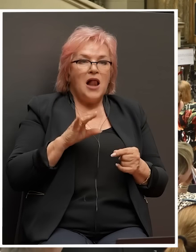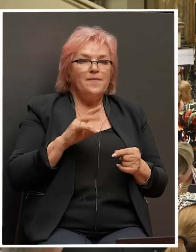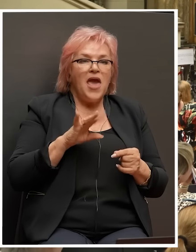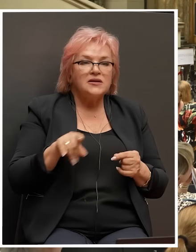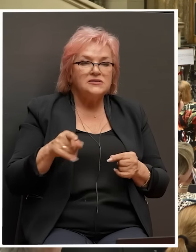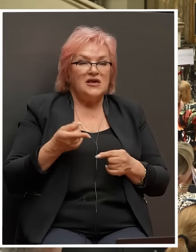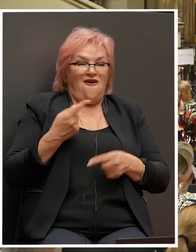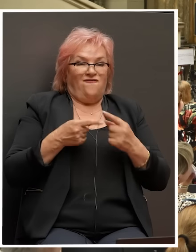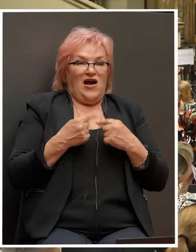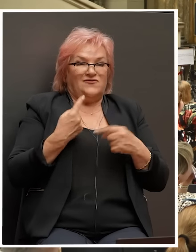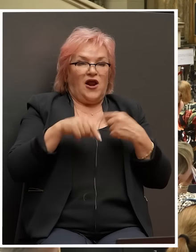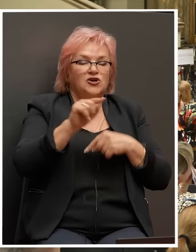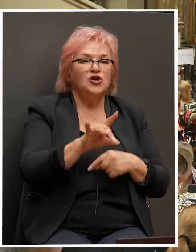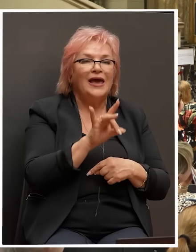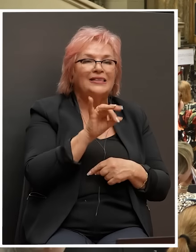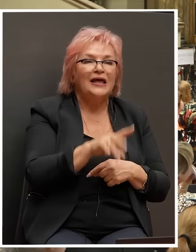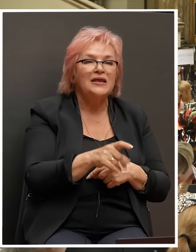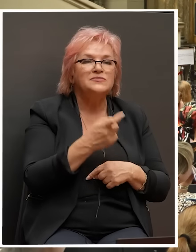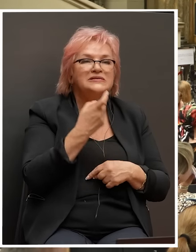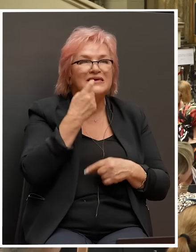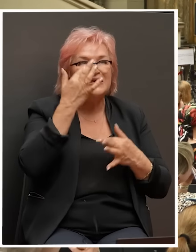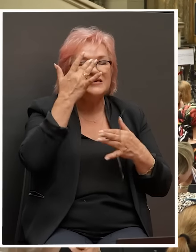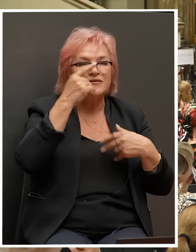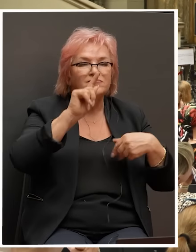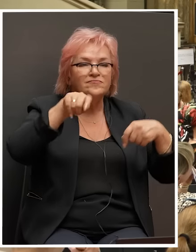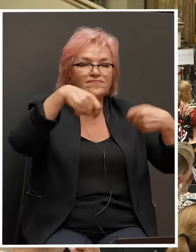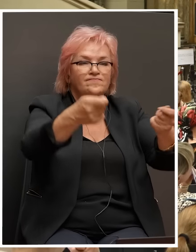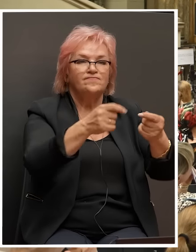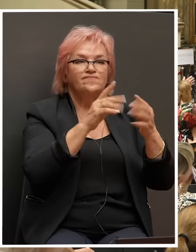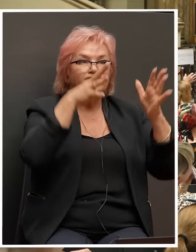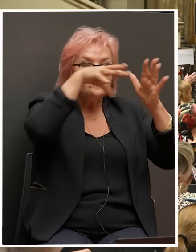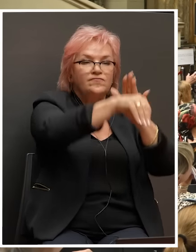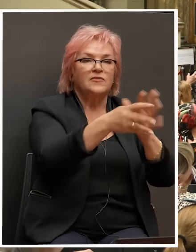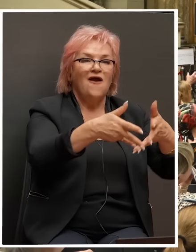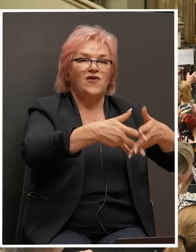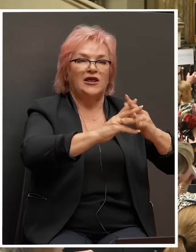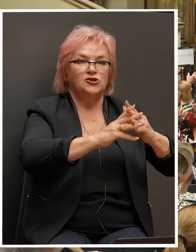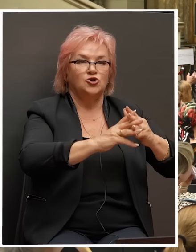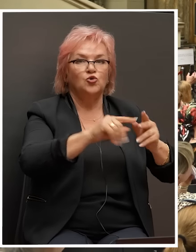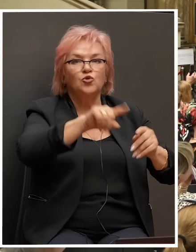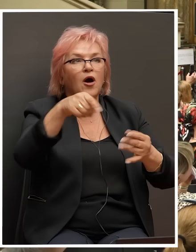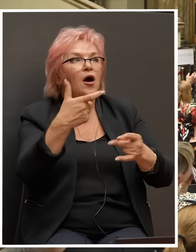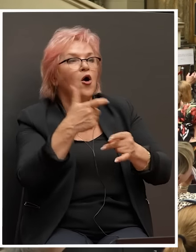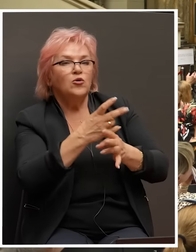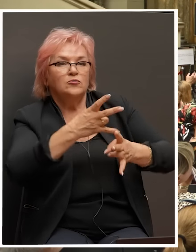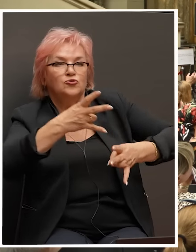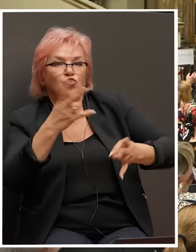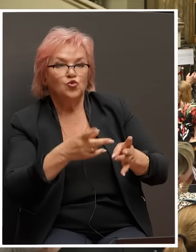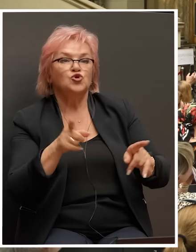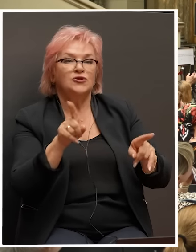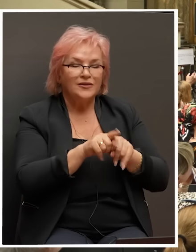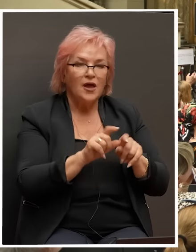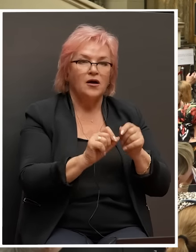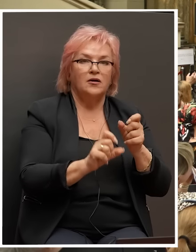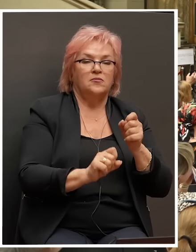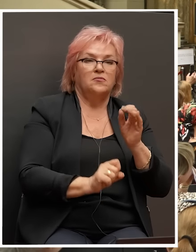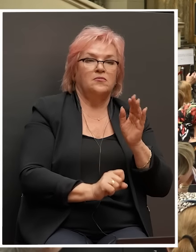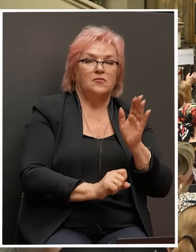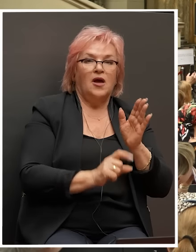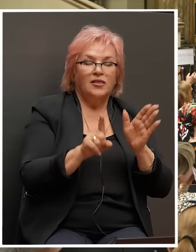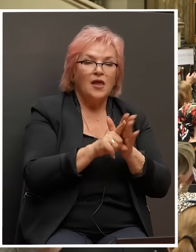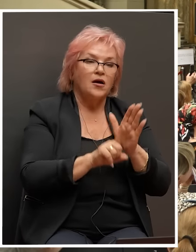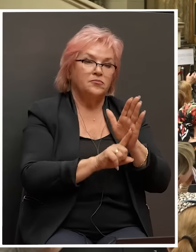возвращает римский язык в архитектуру. И тут выясняется, что этот римский язык невероятно востребован. И так рождается барокко. У нас